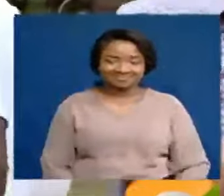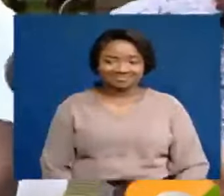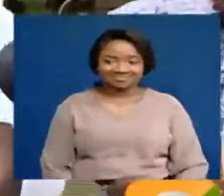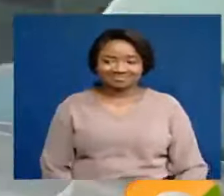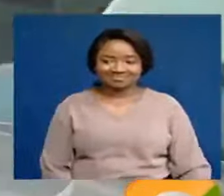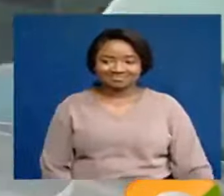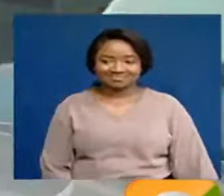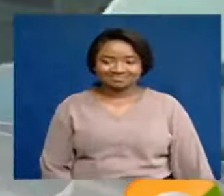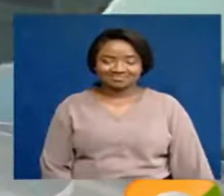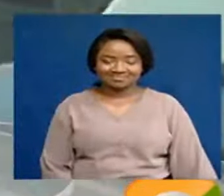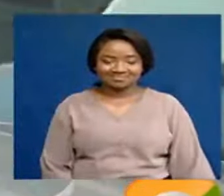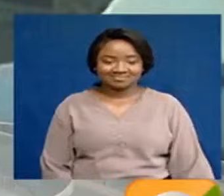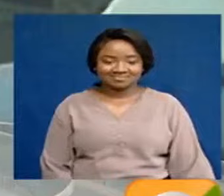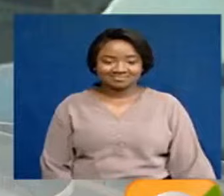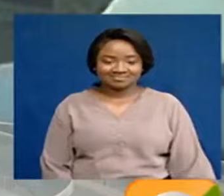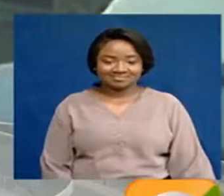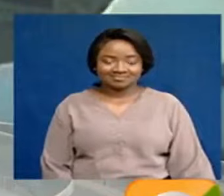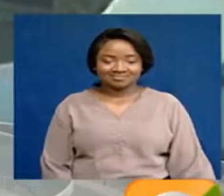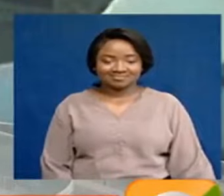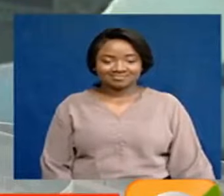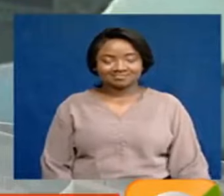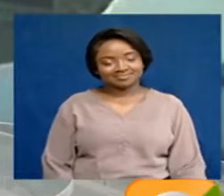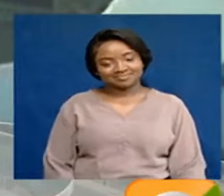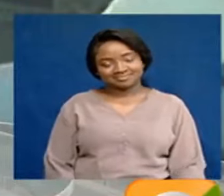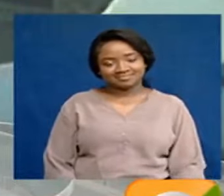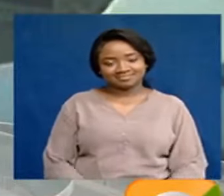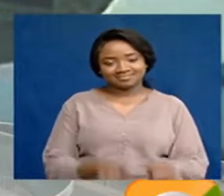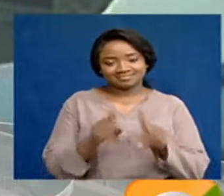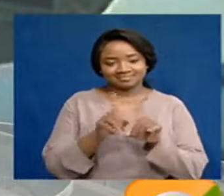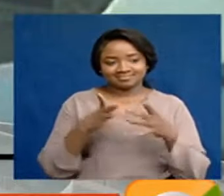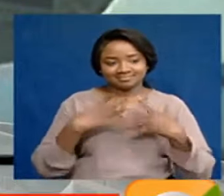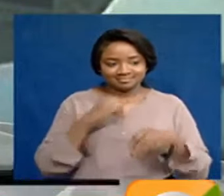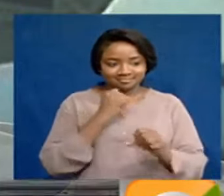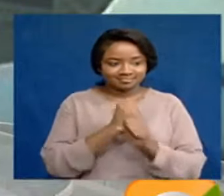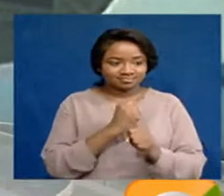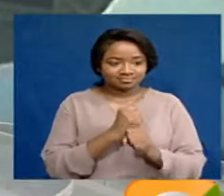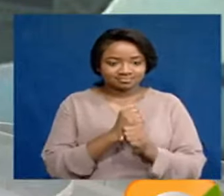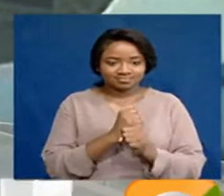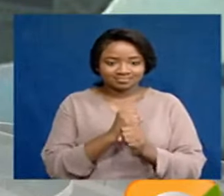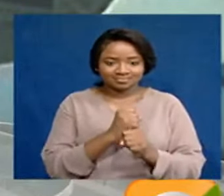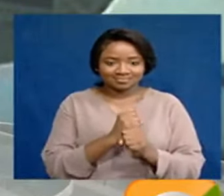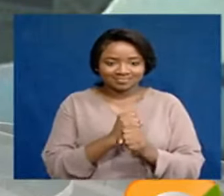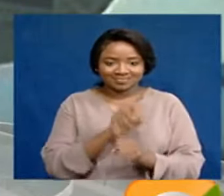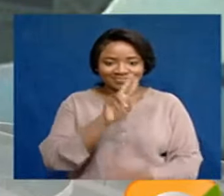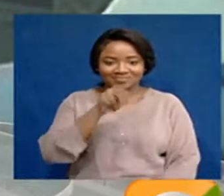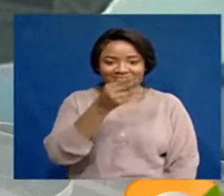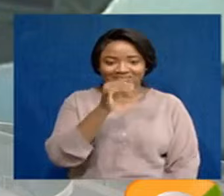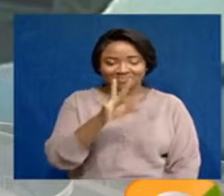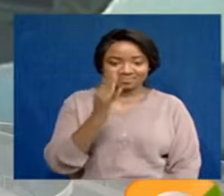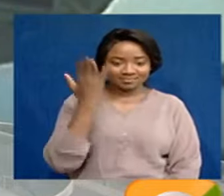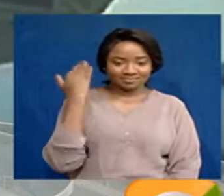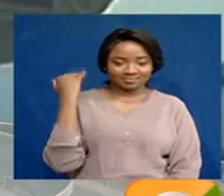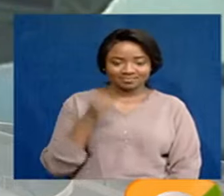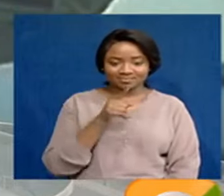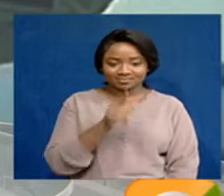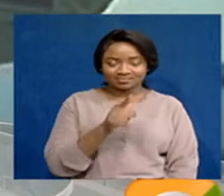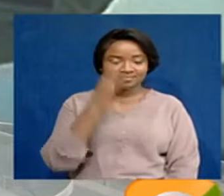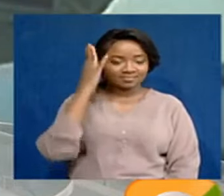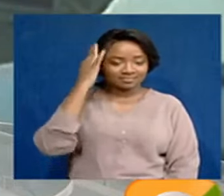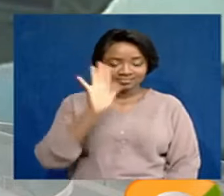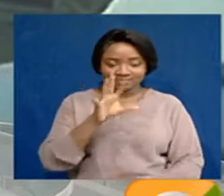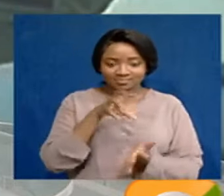Nairobi. Na tukiangazia mengine ni kwamba wafanyikazi wa zamani wa NHIF watajua hatima yao kwenye mamlaka